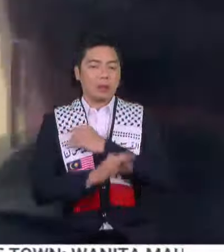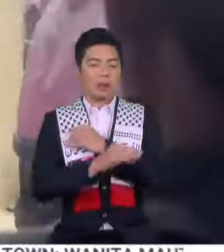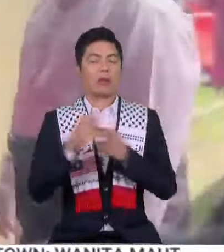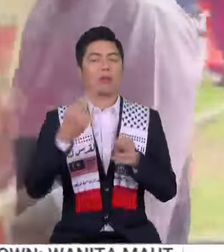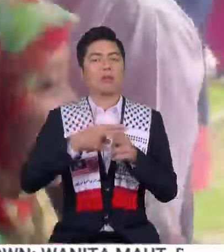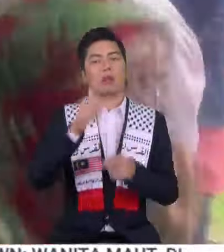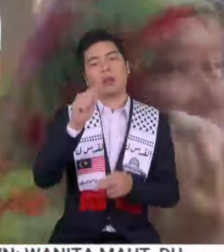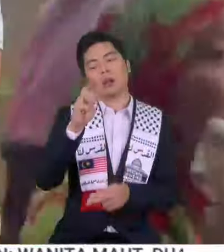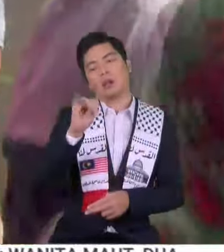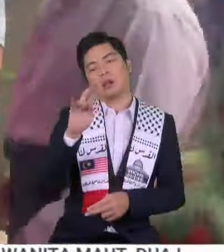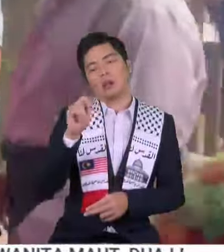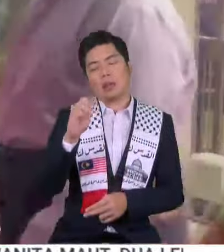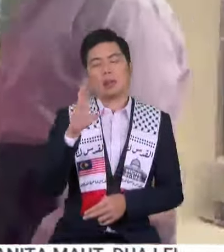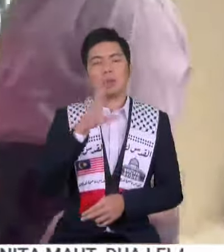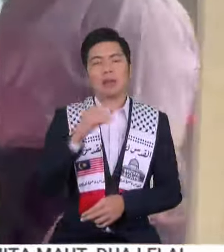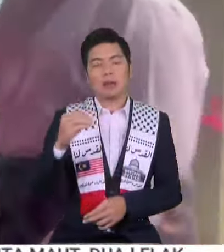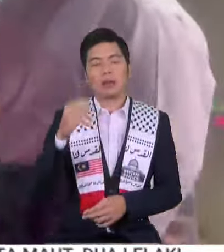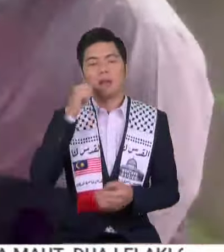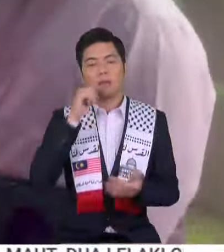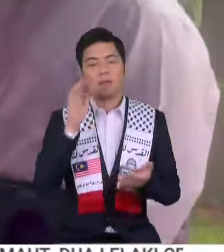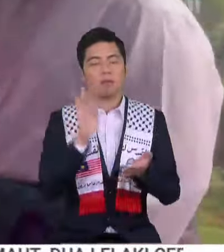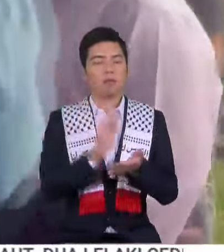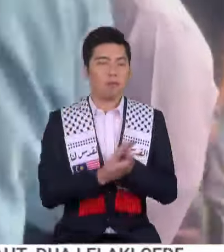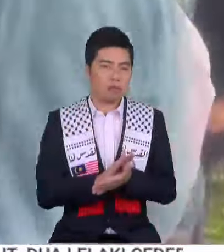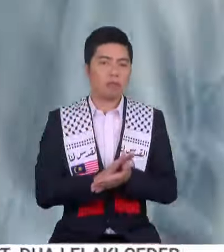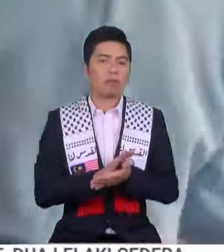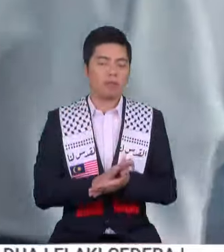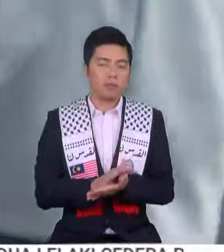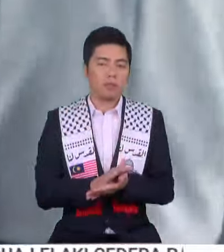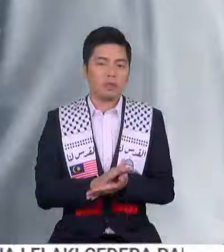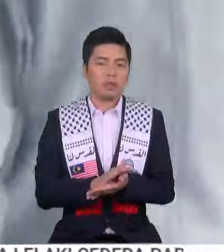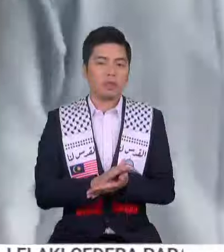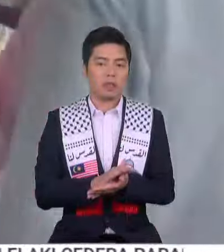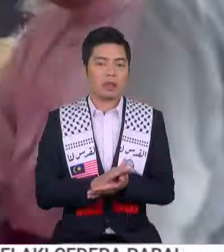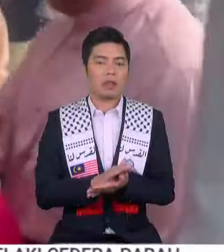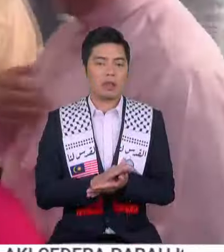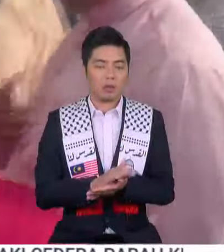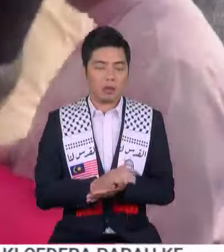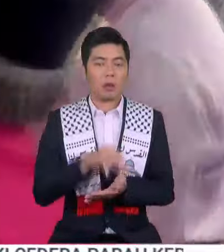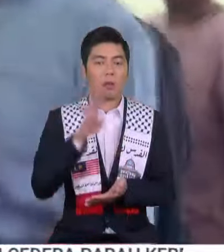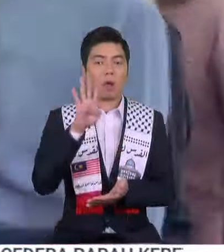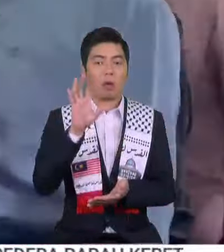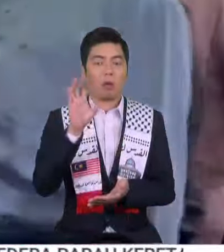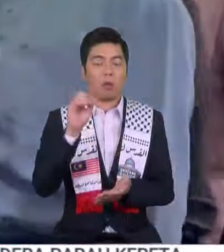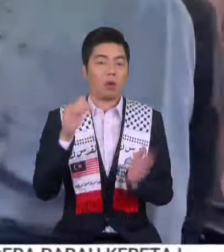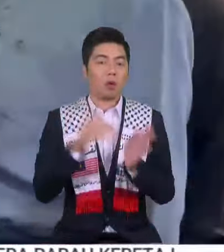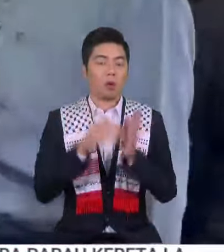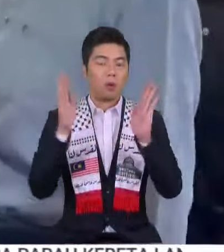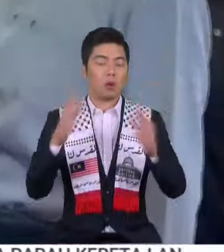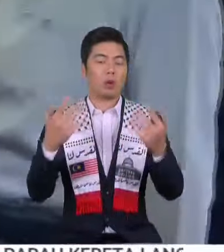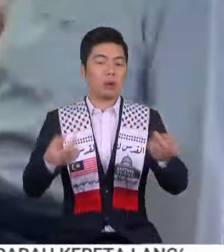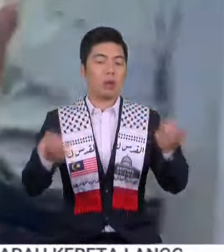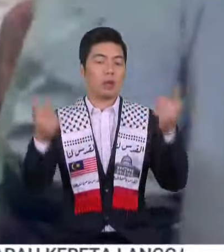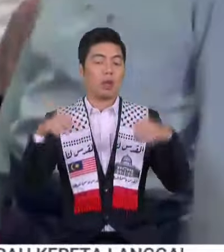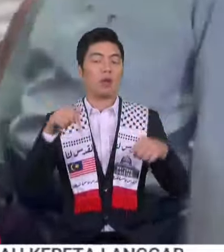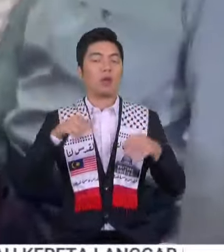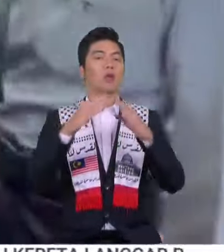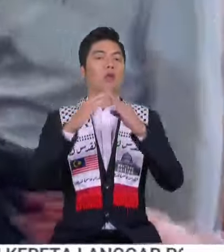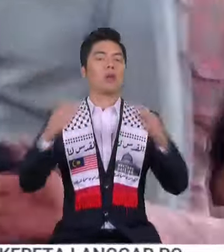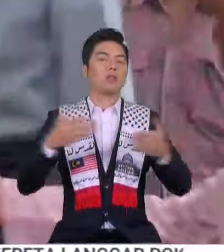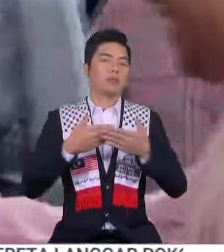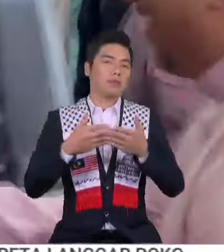Aminuddin Harun serta isteri Datin Seri Wan Hasni Wan Yusof antara 40,000 pengunjung yang memeriahkan Majlis Rumah